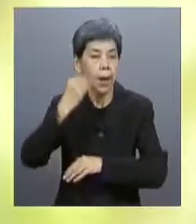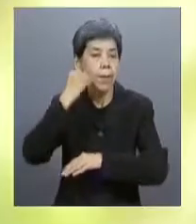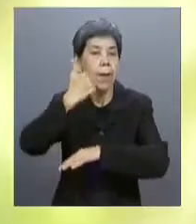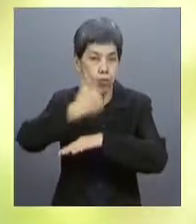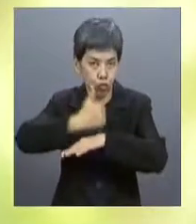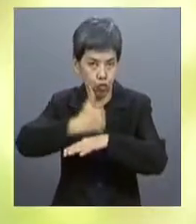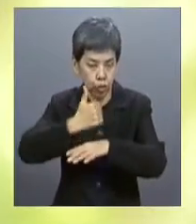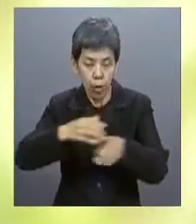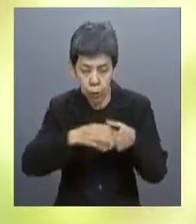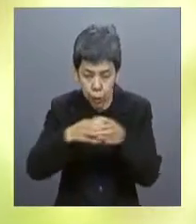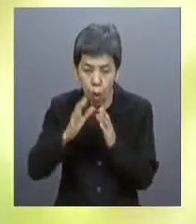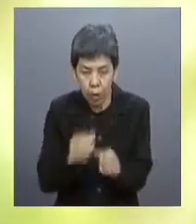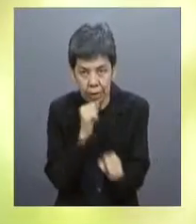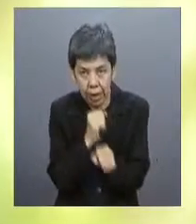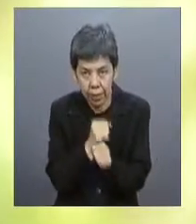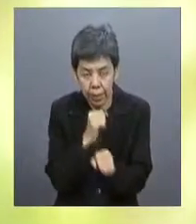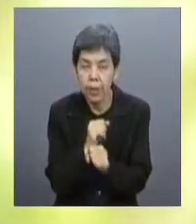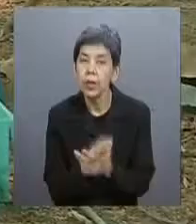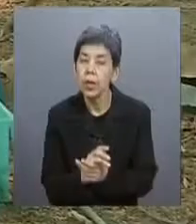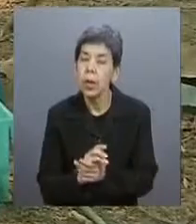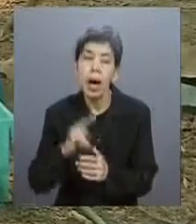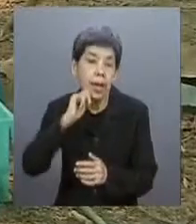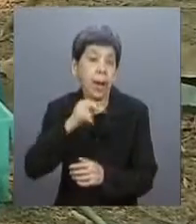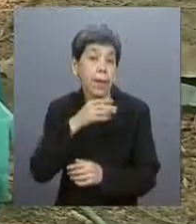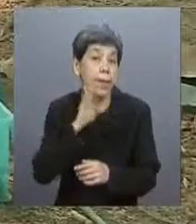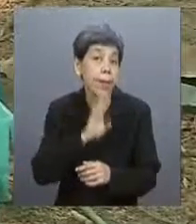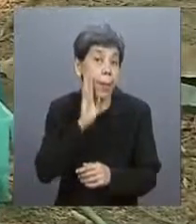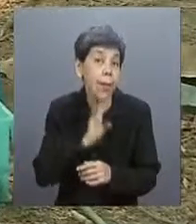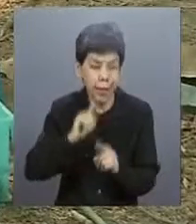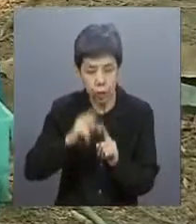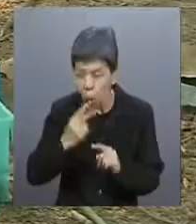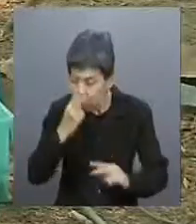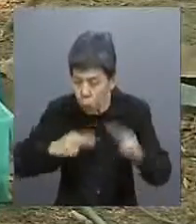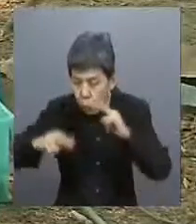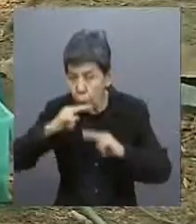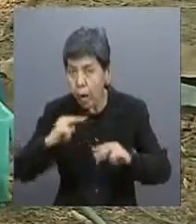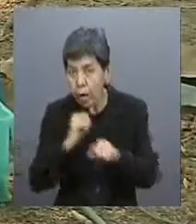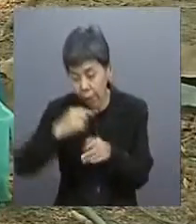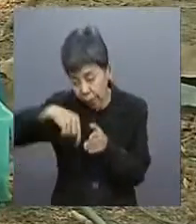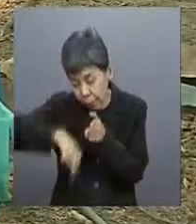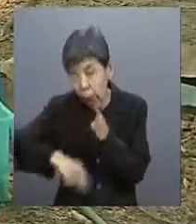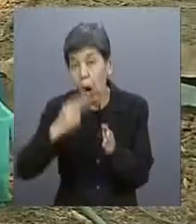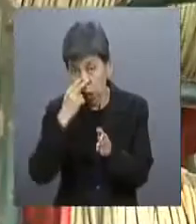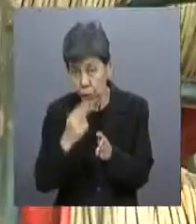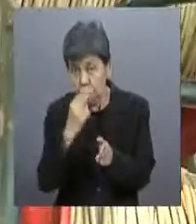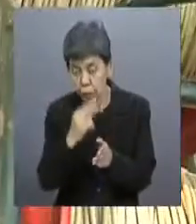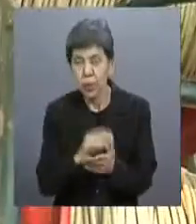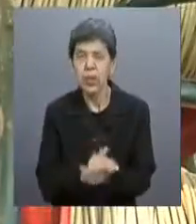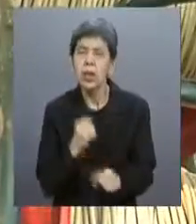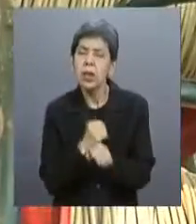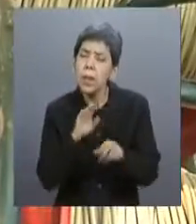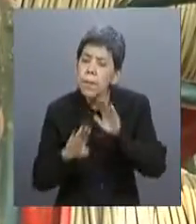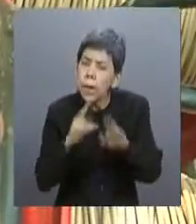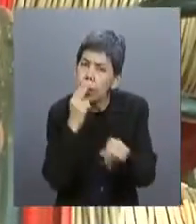ดนมนได้พาทีมเจ้าหน้าที่สำนักงานทรัพยากรน้ำบาดาลเขต2ไปสำรวจบ่อบาดาลน้ำลึกใกล้หมู่บ้านใกล้เคียงนะคะเพื่อเปรีย